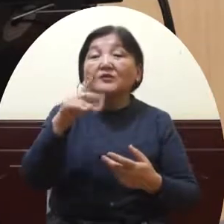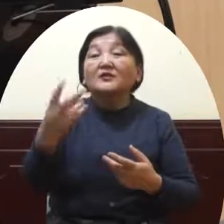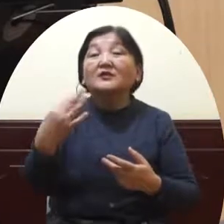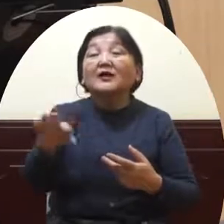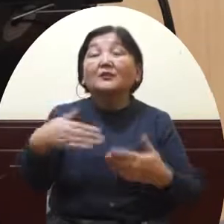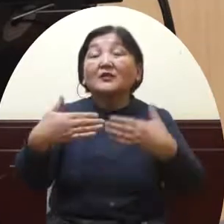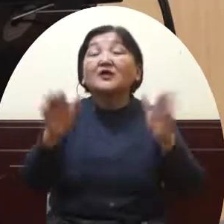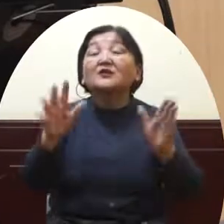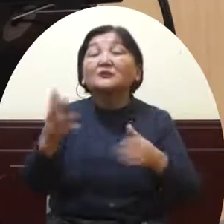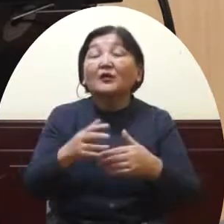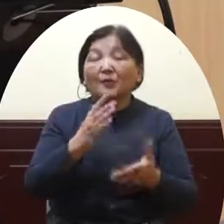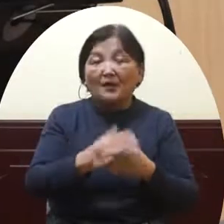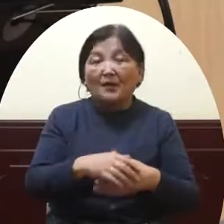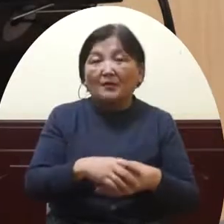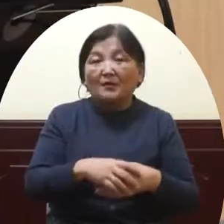нар одоо